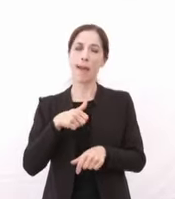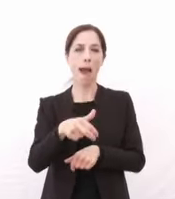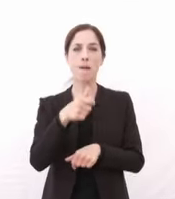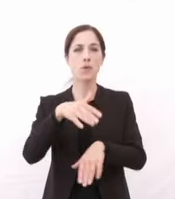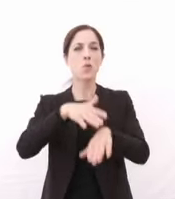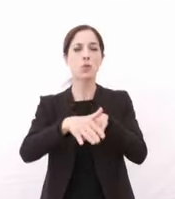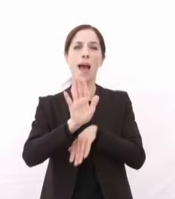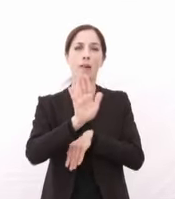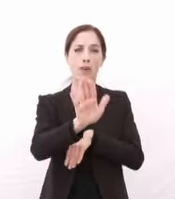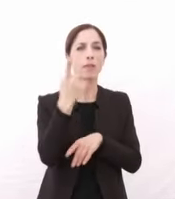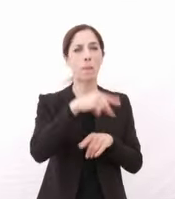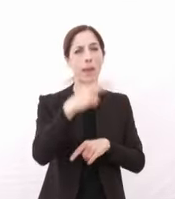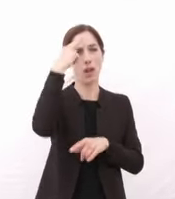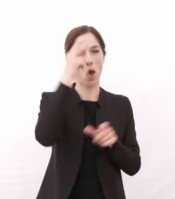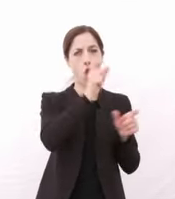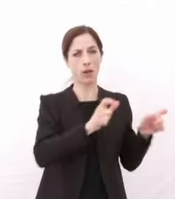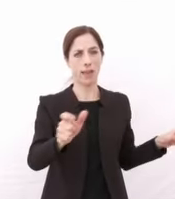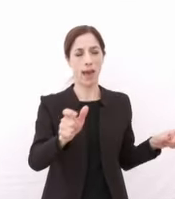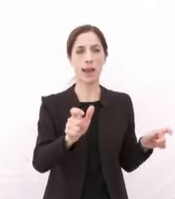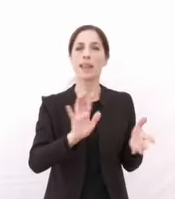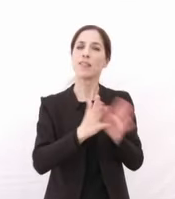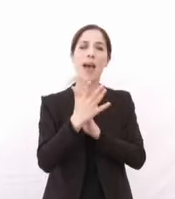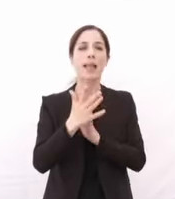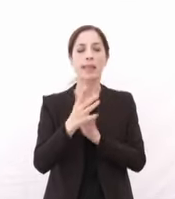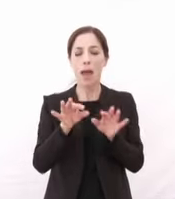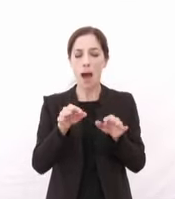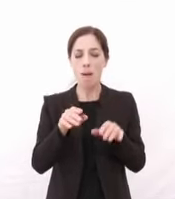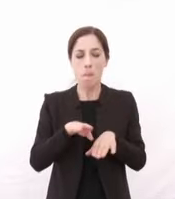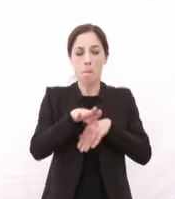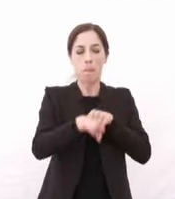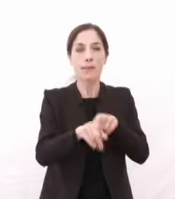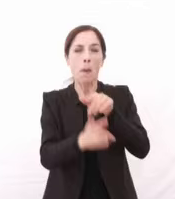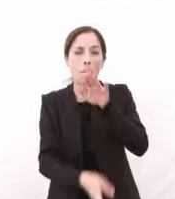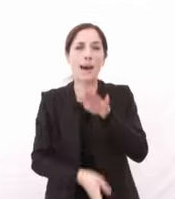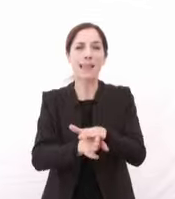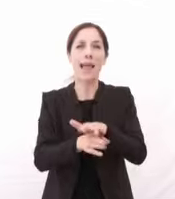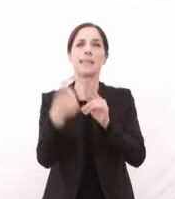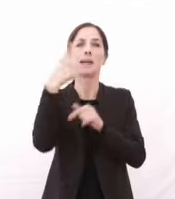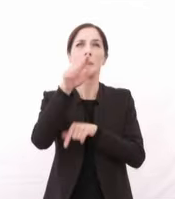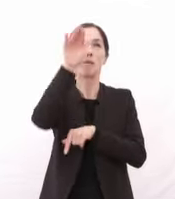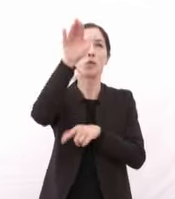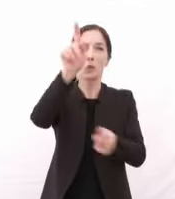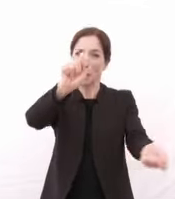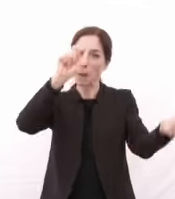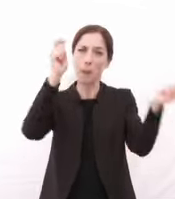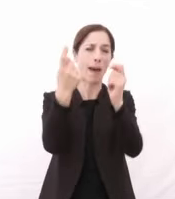gambe, fateli il punto di partenza per un futuro diverso. Grazie.